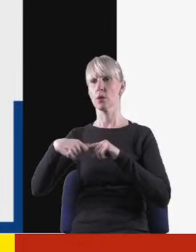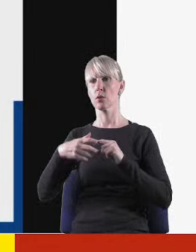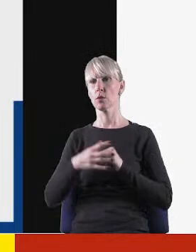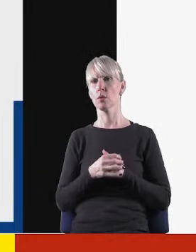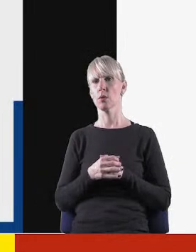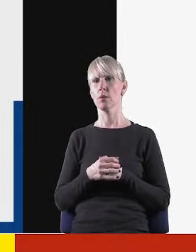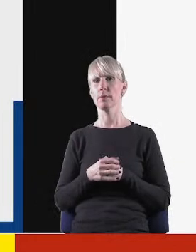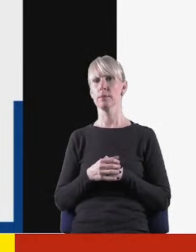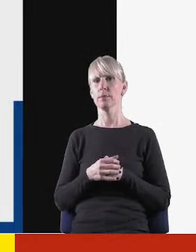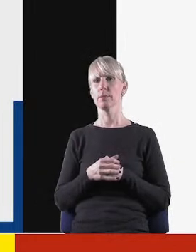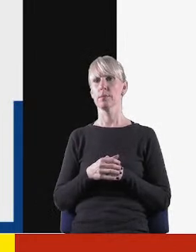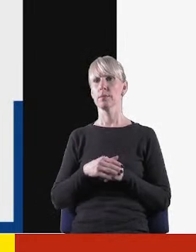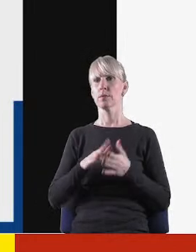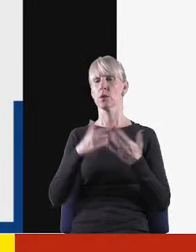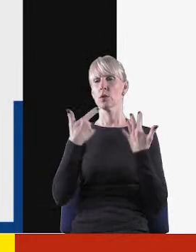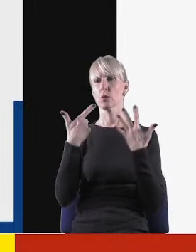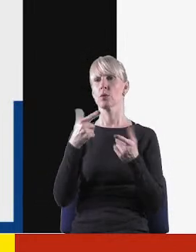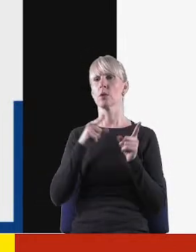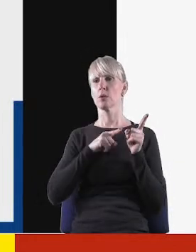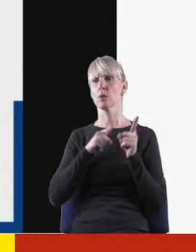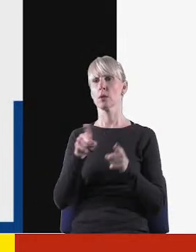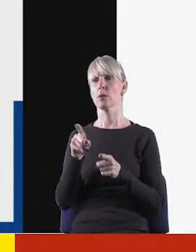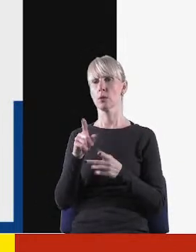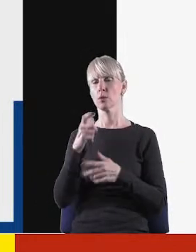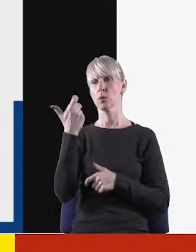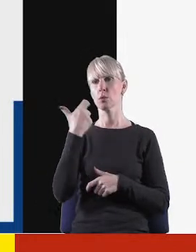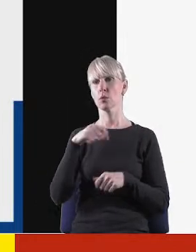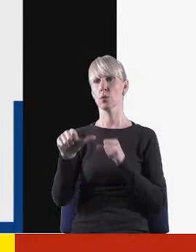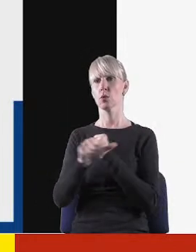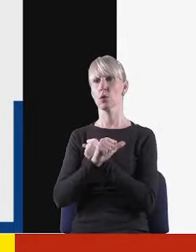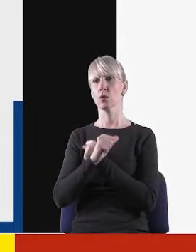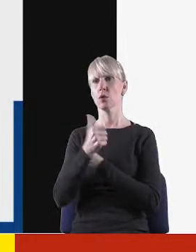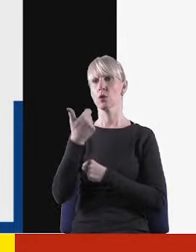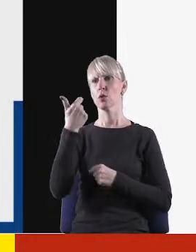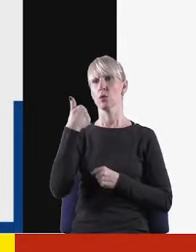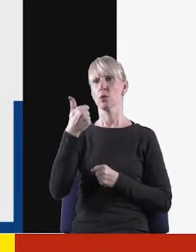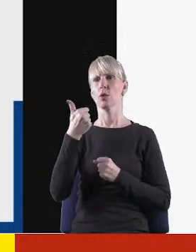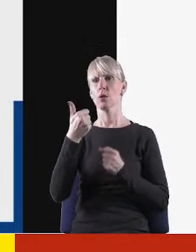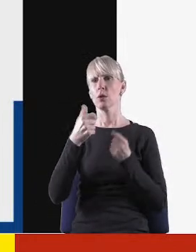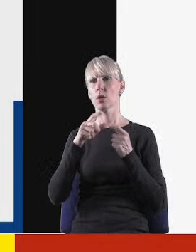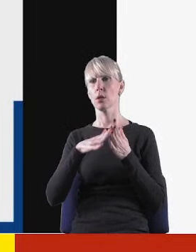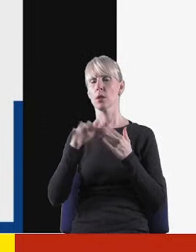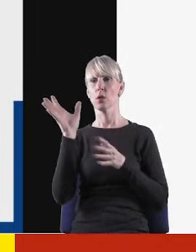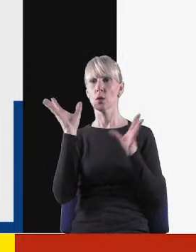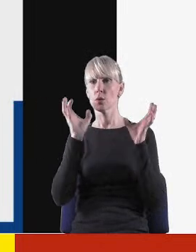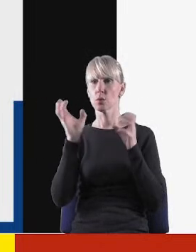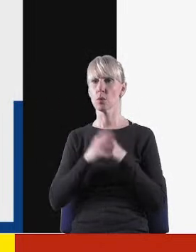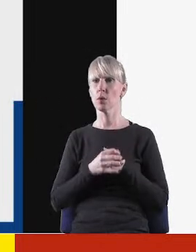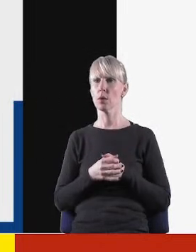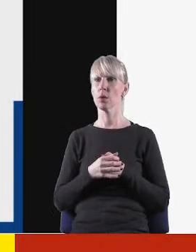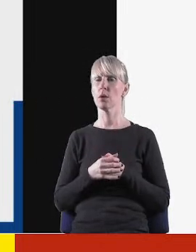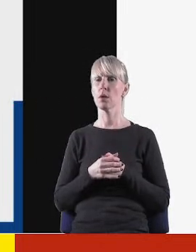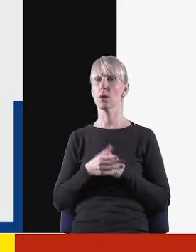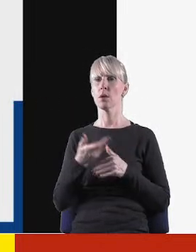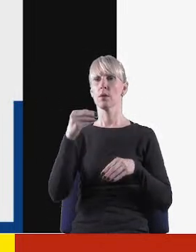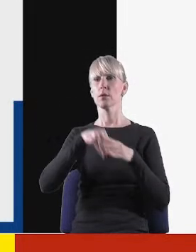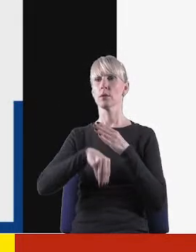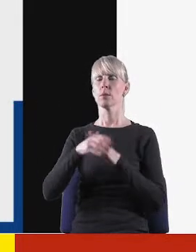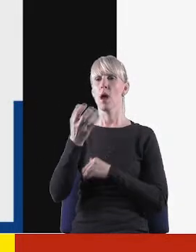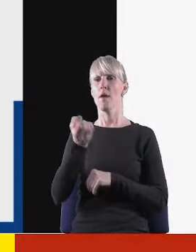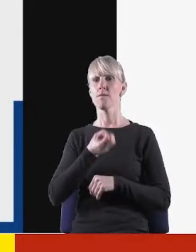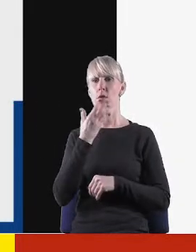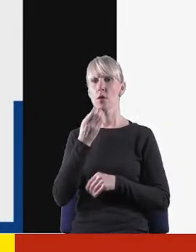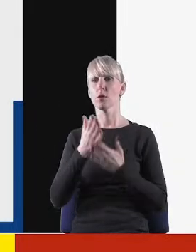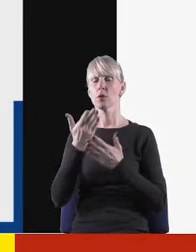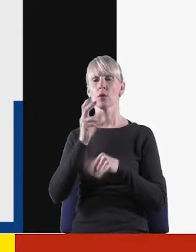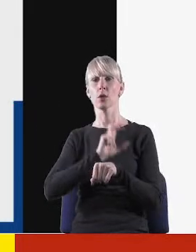i tutaj na 7 kierunkach kształci się 161 słuchaczy, między innymi na kierunku florysta, czy też